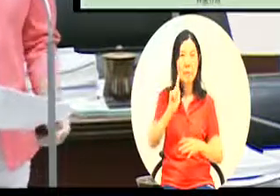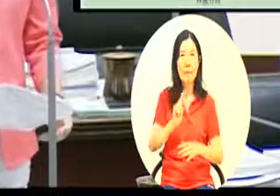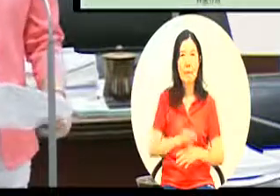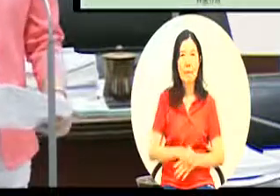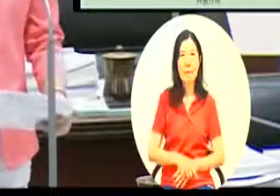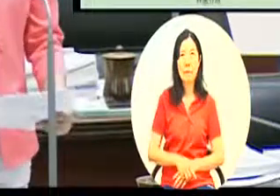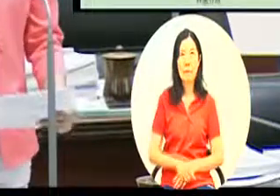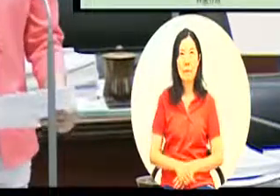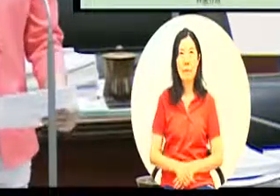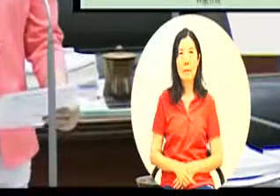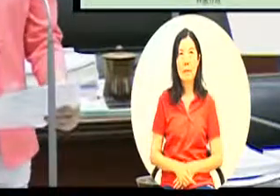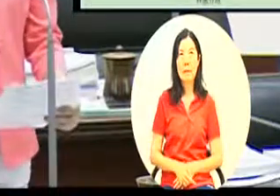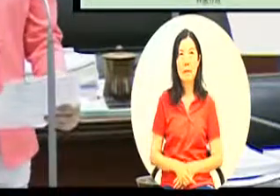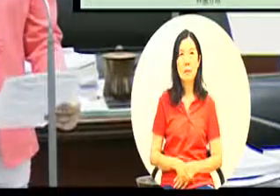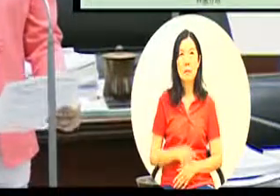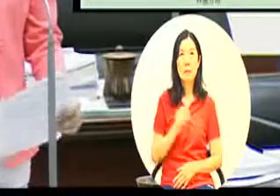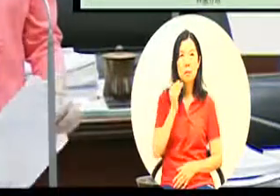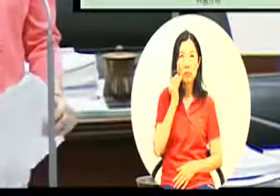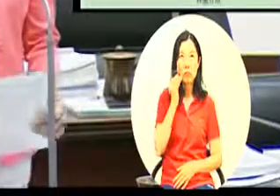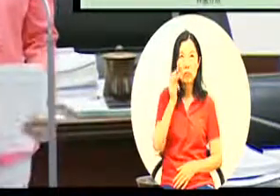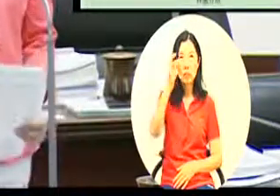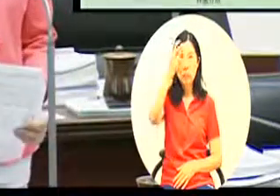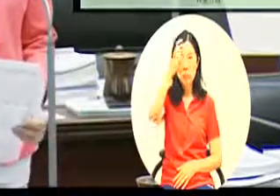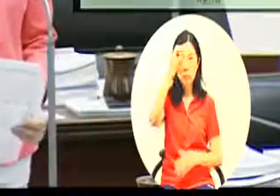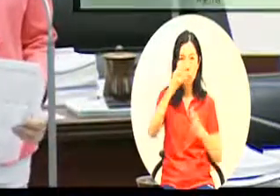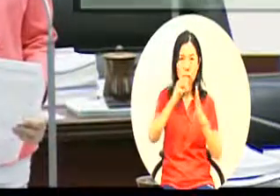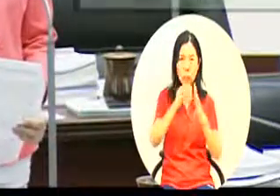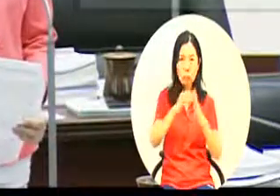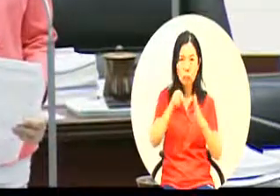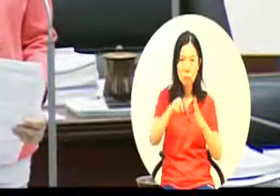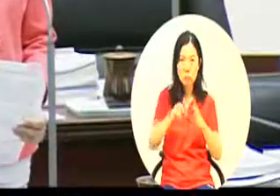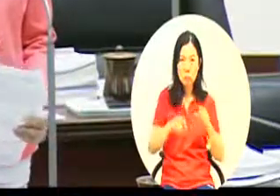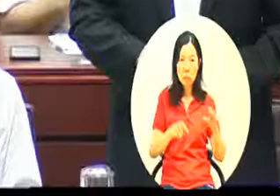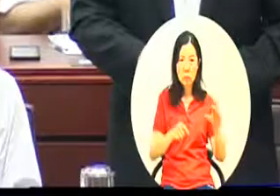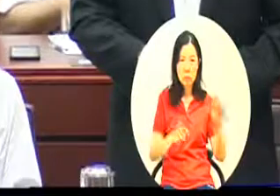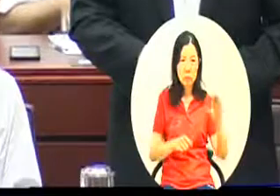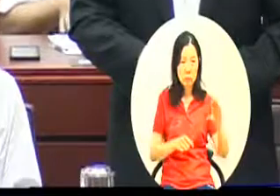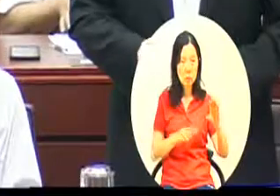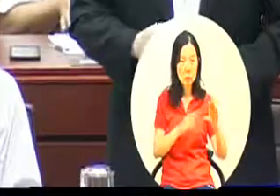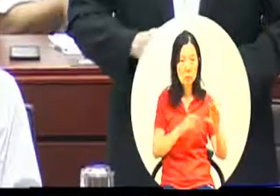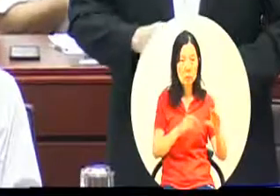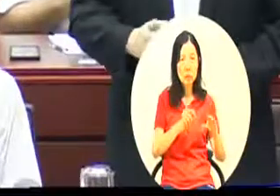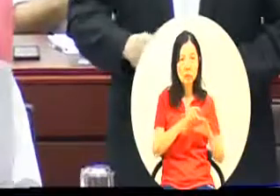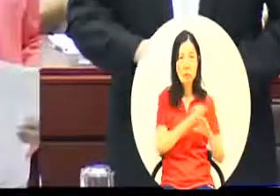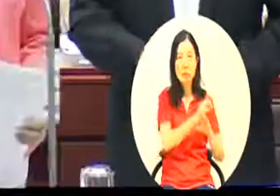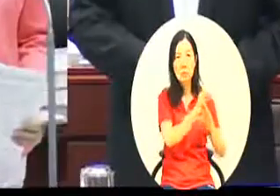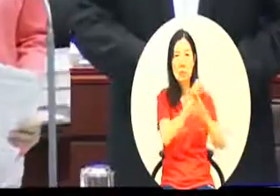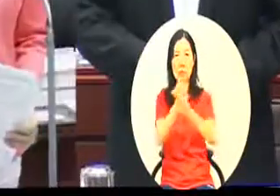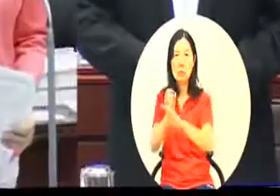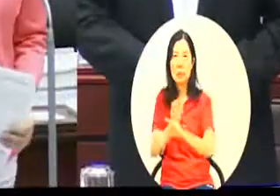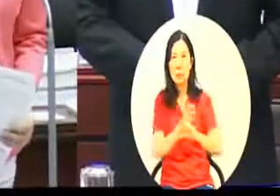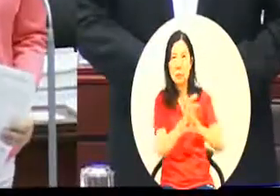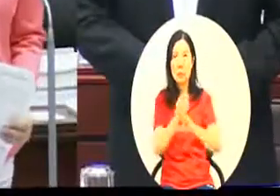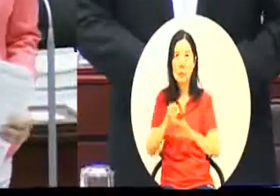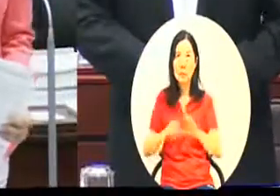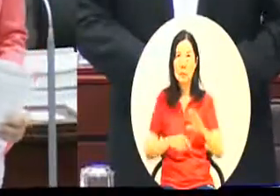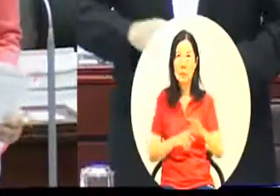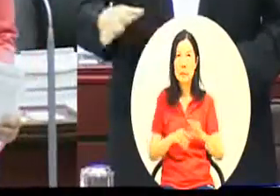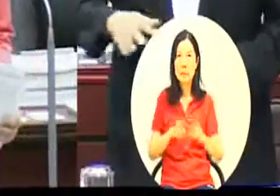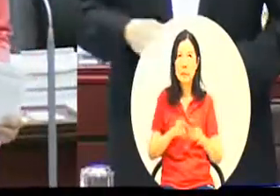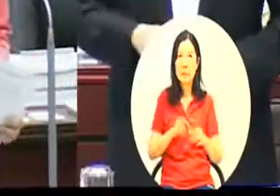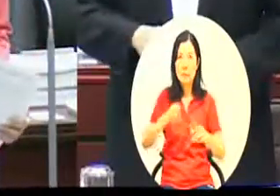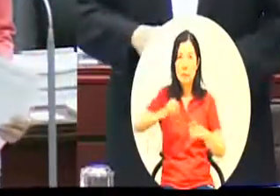个，如果以整个警察局来讲，汽车、巡逻车、侦防车和机车，我们